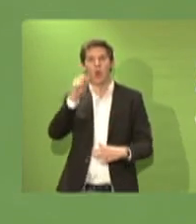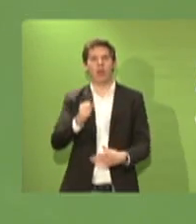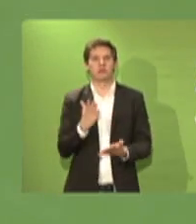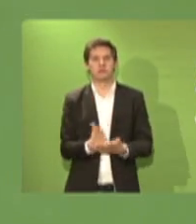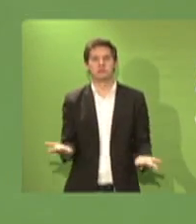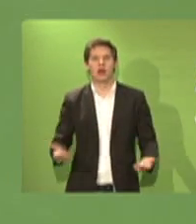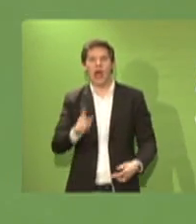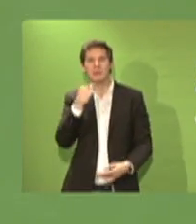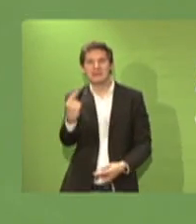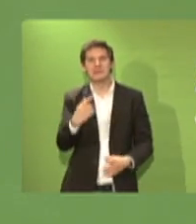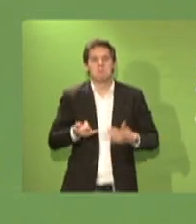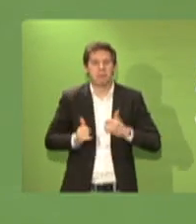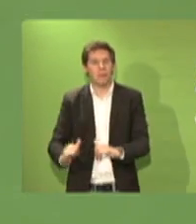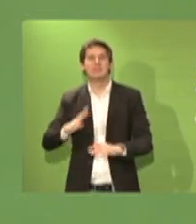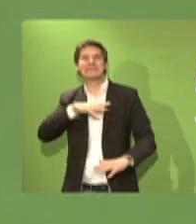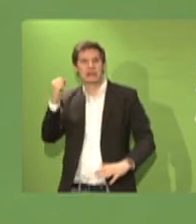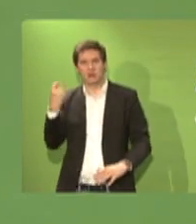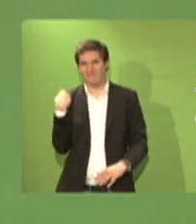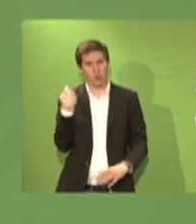sie in Siegen geboren ist.